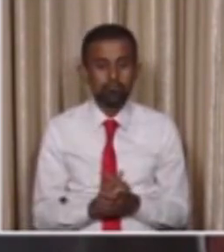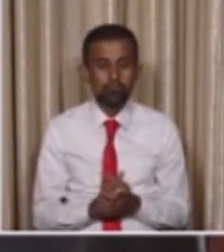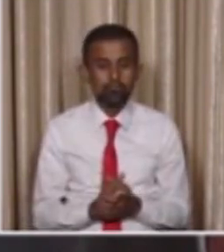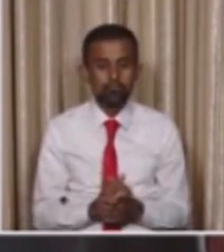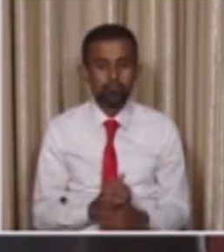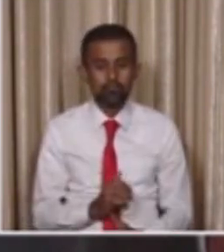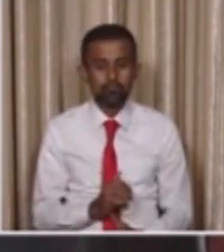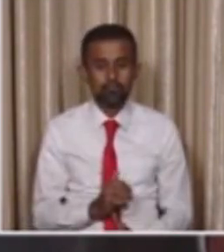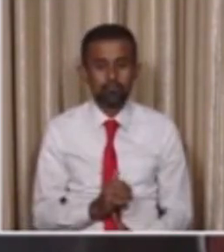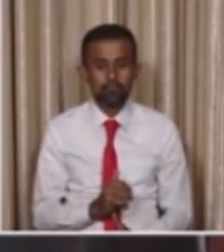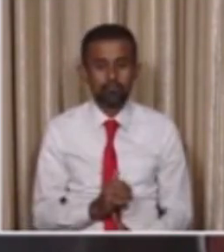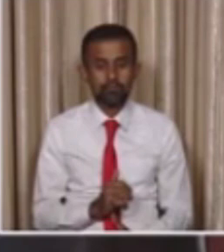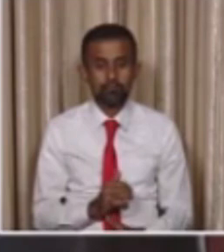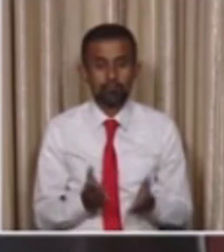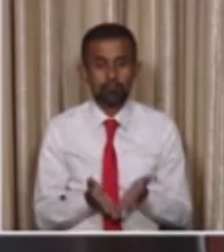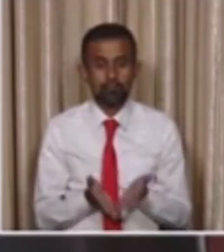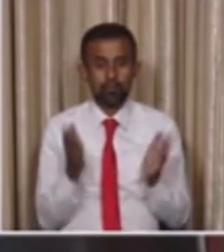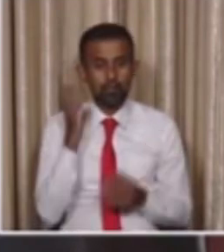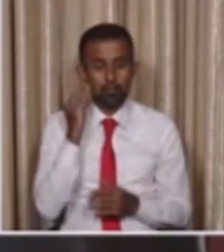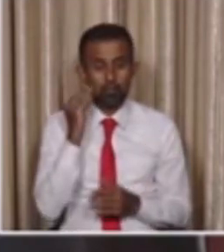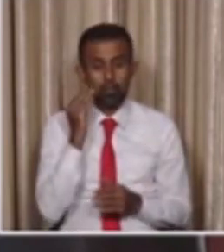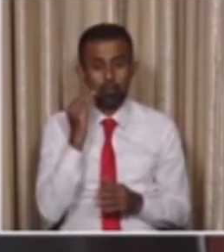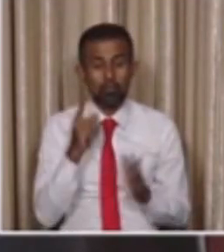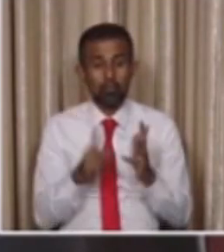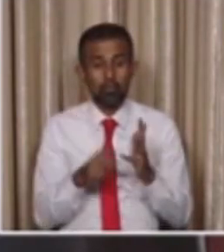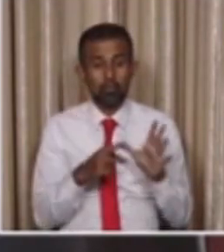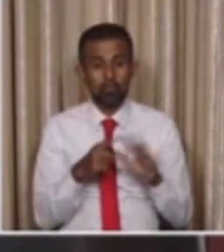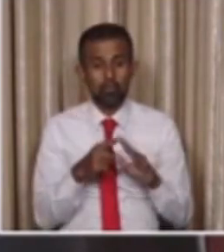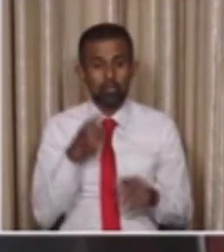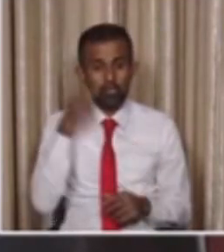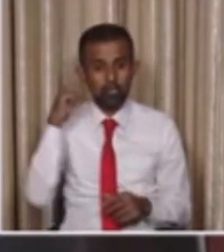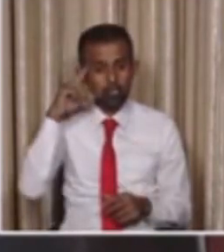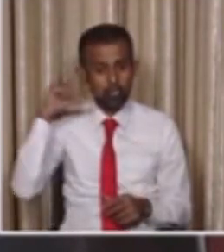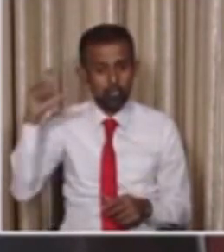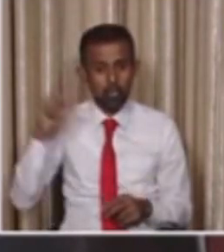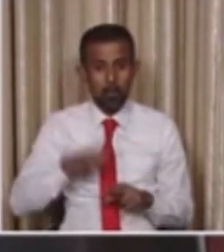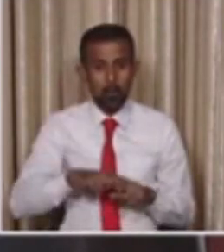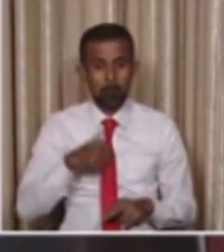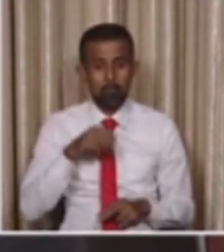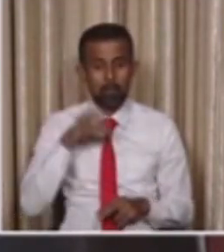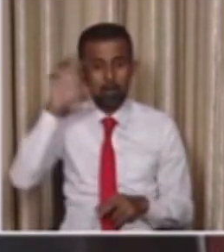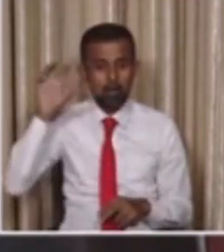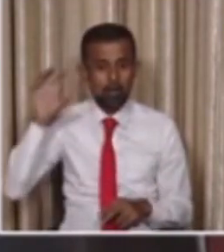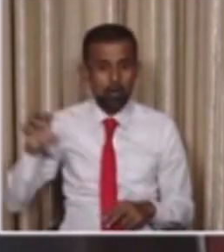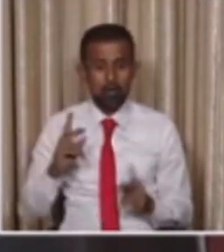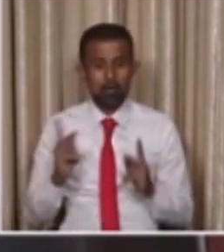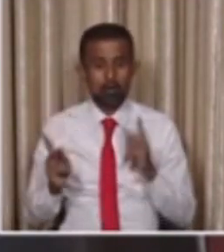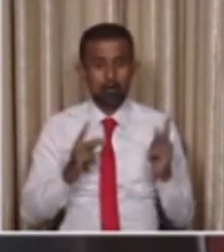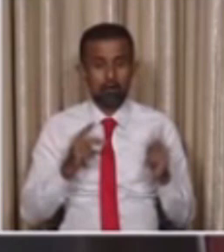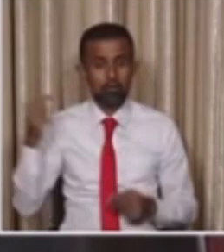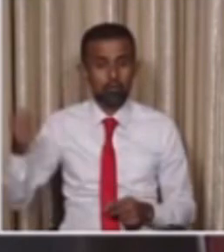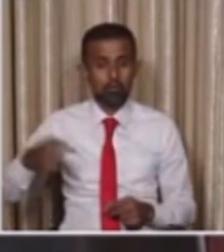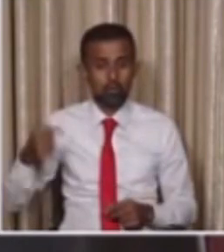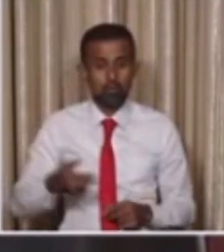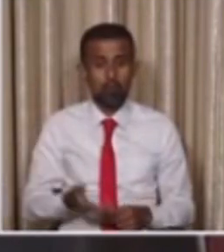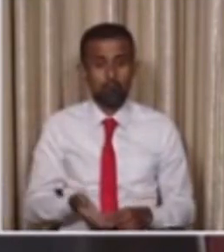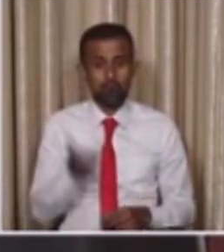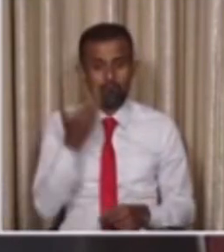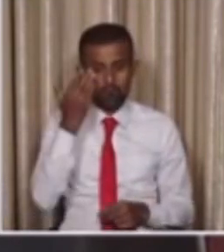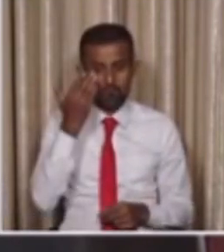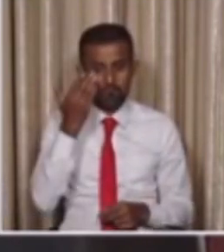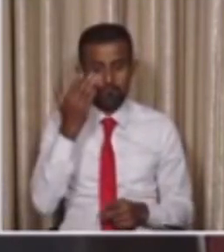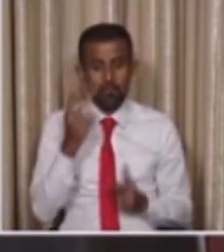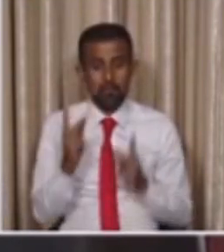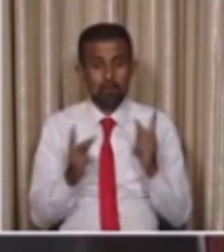කතානායකතුමනි. ඒ වගේම ඉන්දියාව, රුසියාව, එක්සත් රාජධානිය, ජර්මනිය, චීනය සහ ප්‍රංශයන් රටවලින් සංචාරක පැමිණීම වැඩිවීමත් සමග